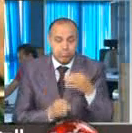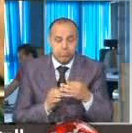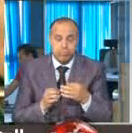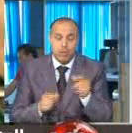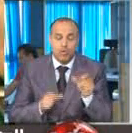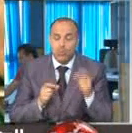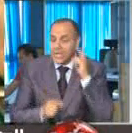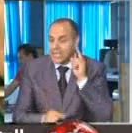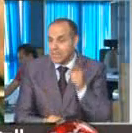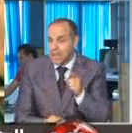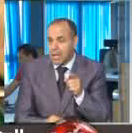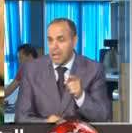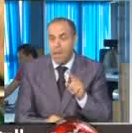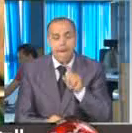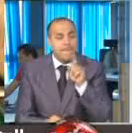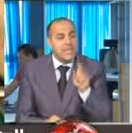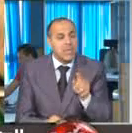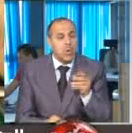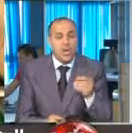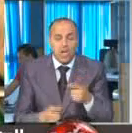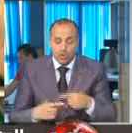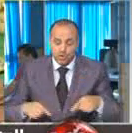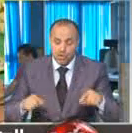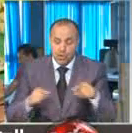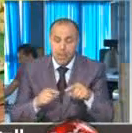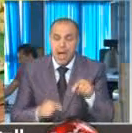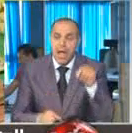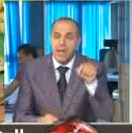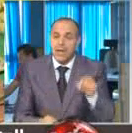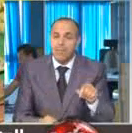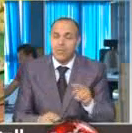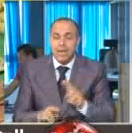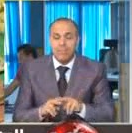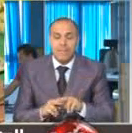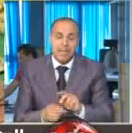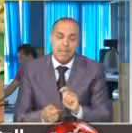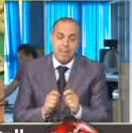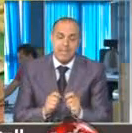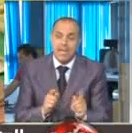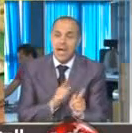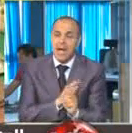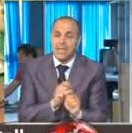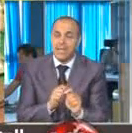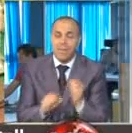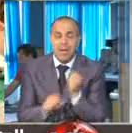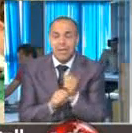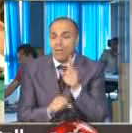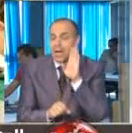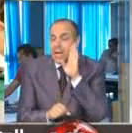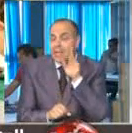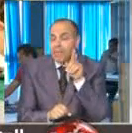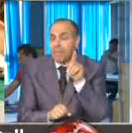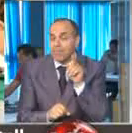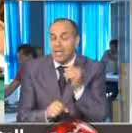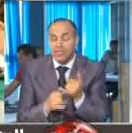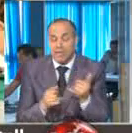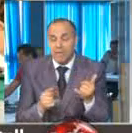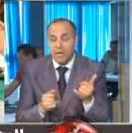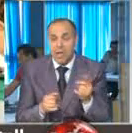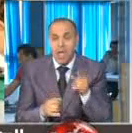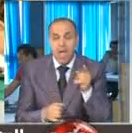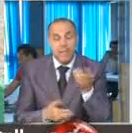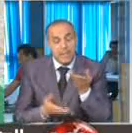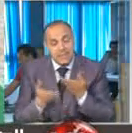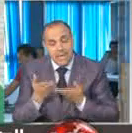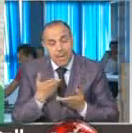الجمهور. مسائل تؤكد هذه الورشة ضرورة مراعاة معادلة احترام أخلاقيات المهنة من جهة وحساسية